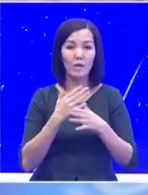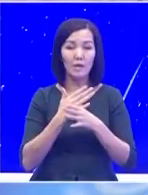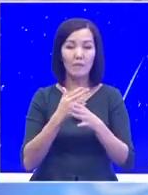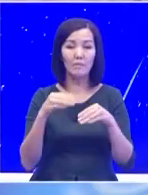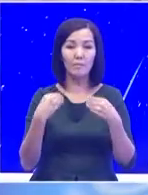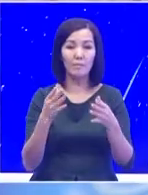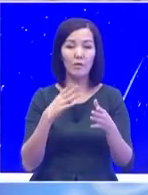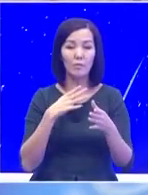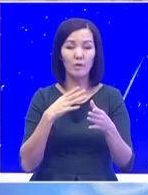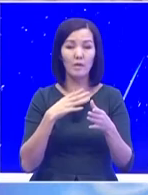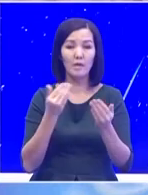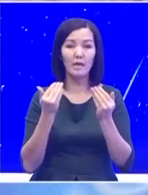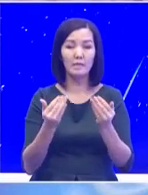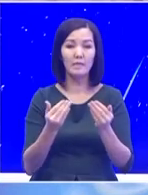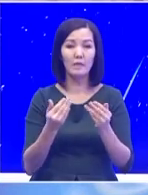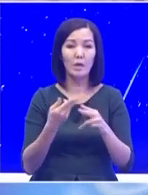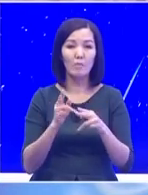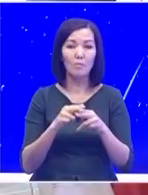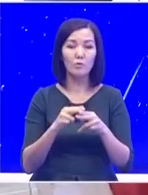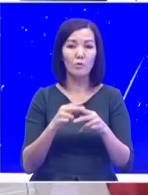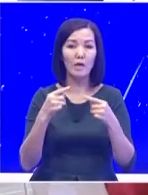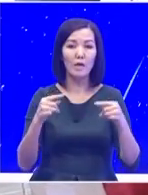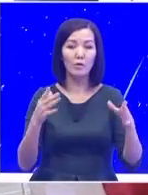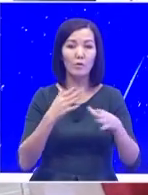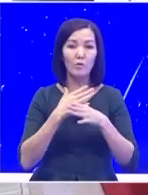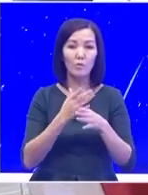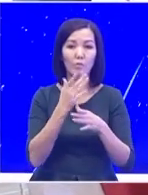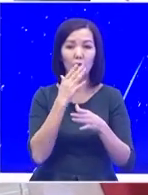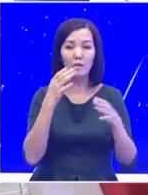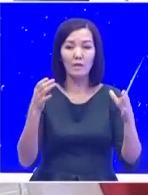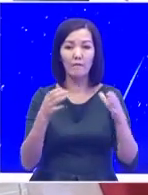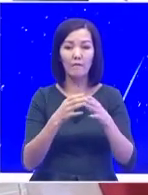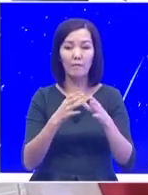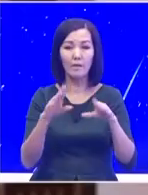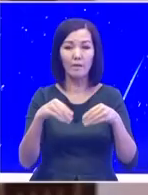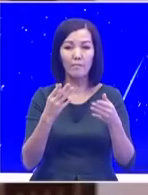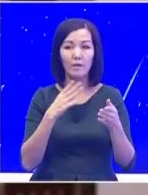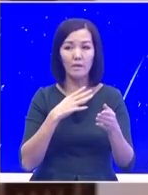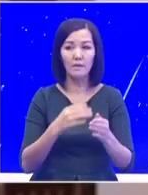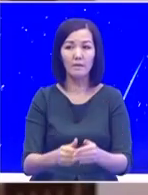дейді ұйым қызметкерлері. Бұл жолы гуманитарлық көмекті шетелдік фирмалар жасапты.